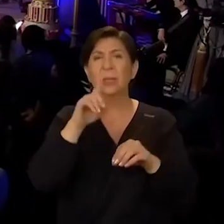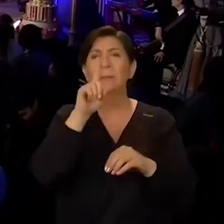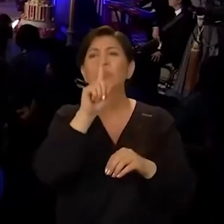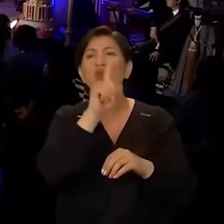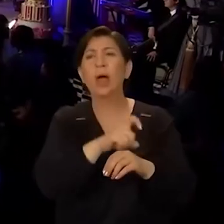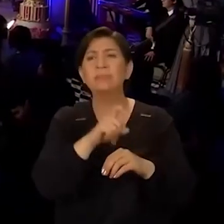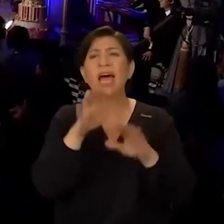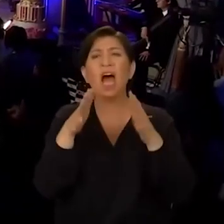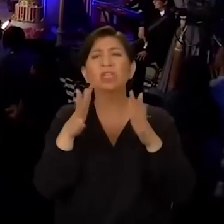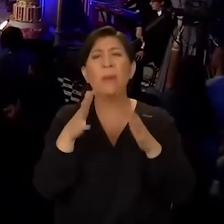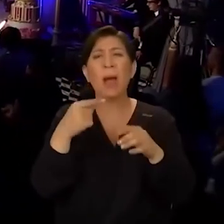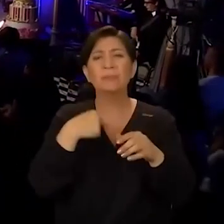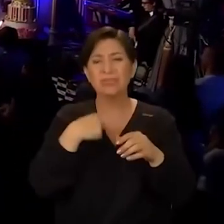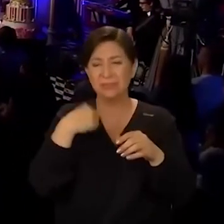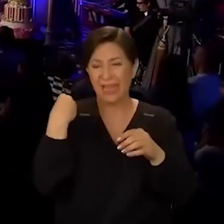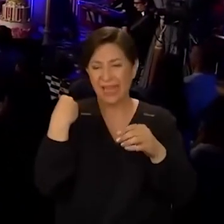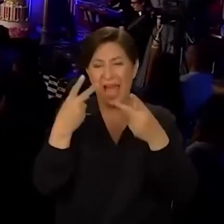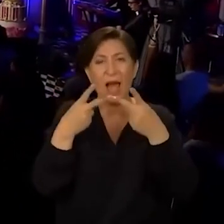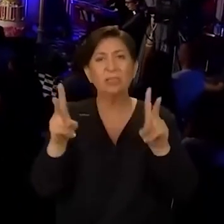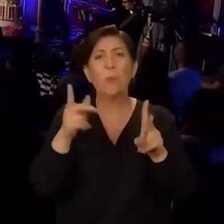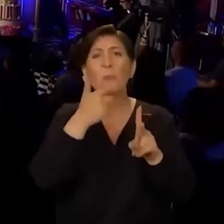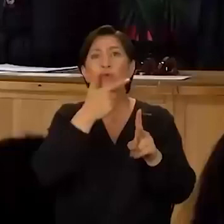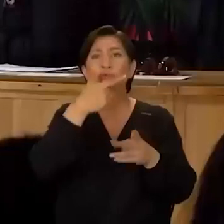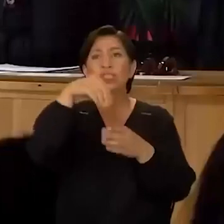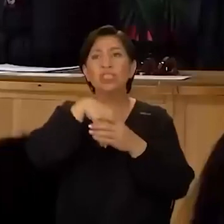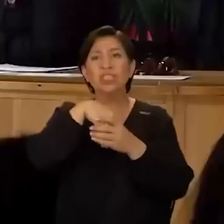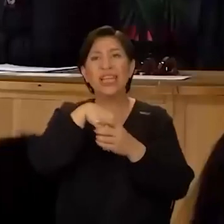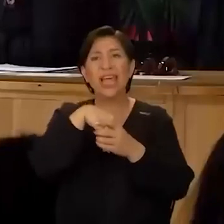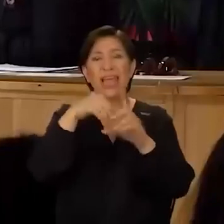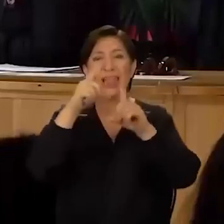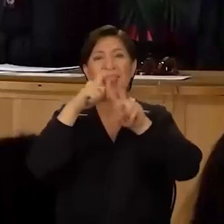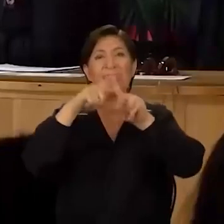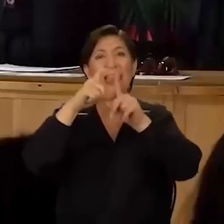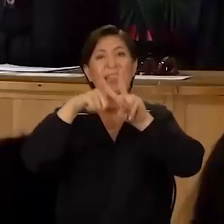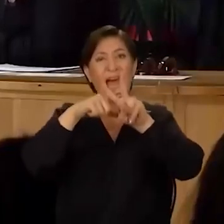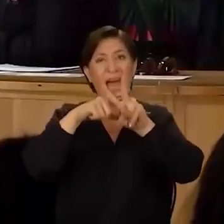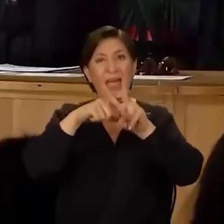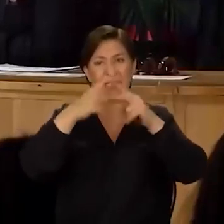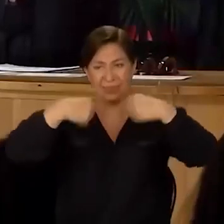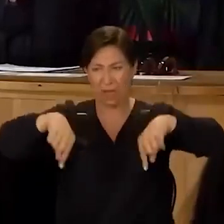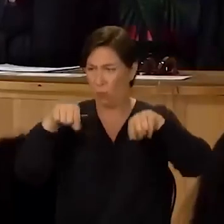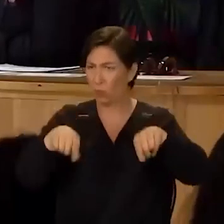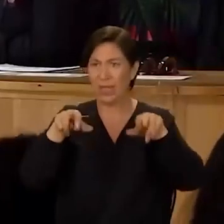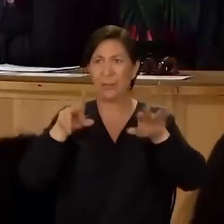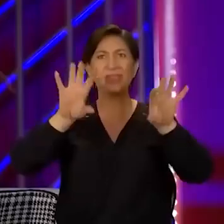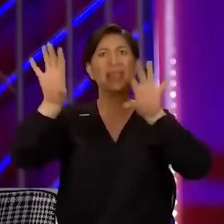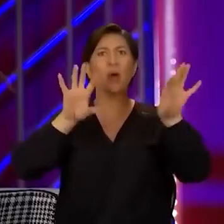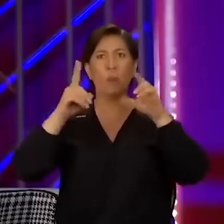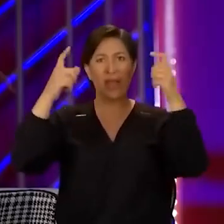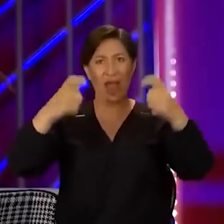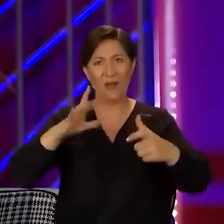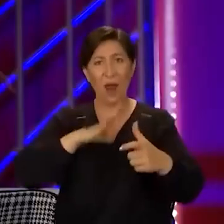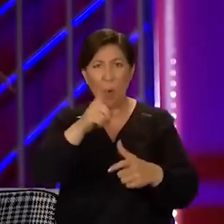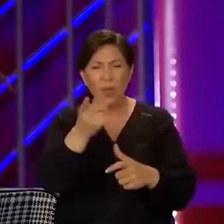Acaba bizim yeni açtığımız Bodrum'un içindeki dada salon brasseride Yani yine böyle dekoru böyle bir